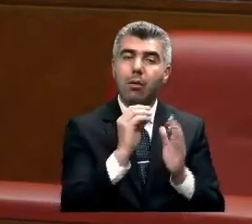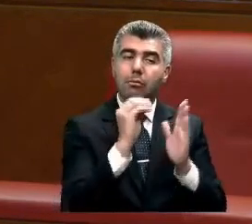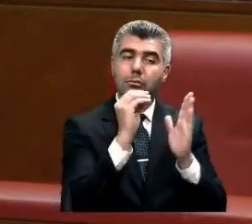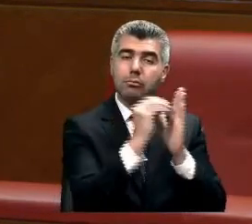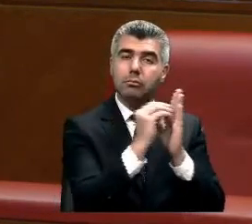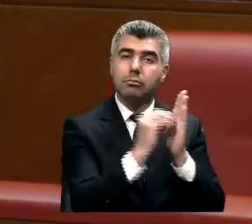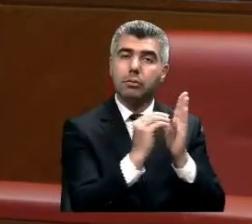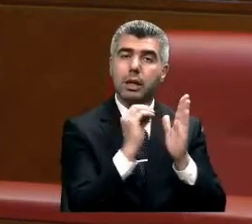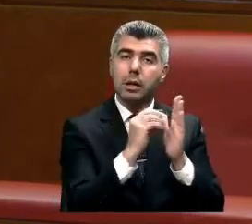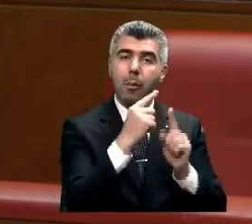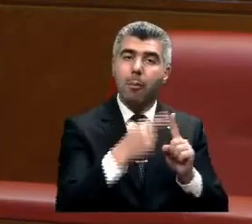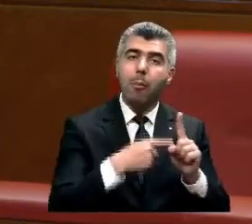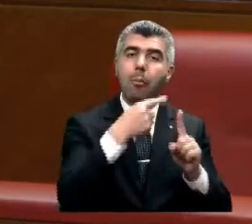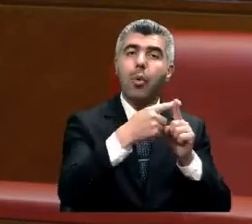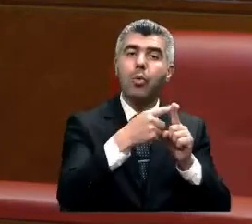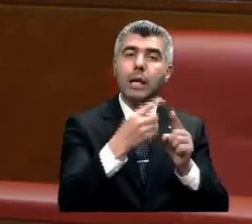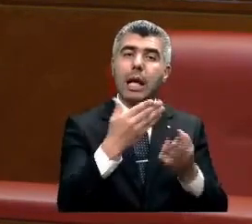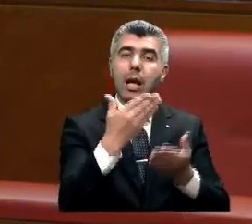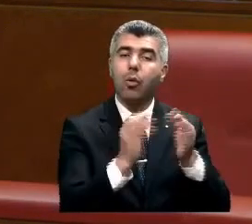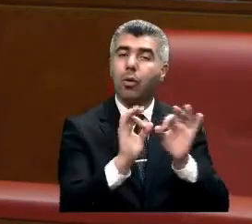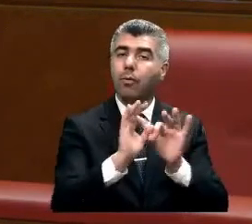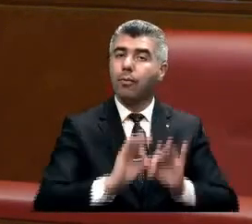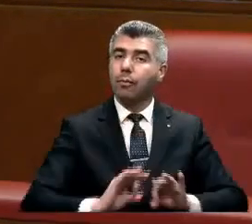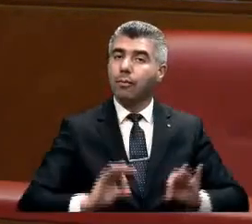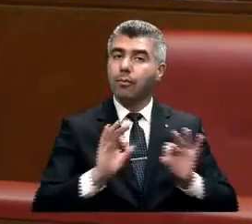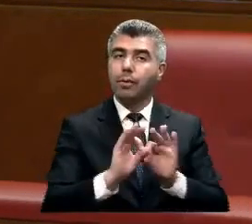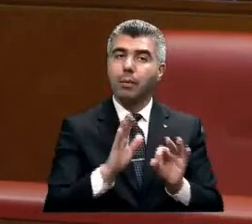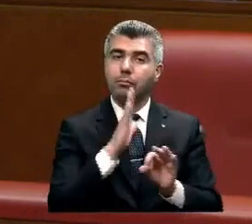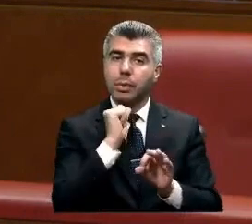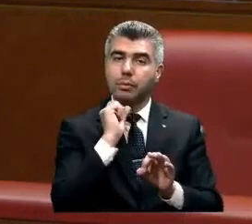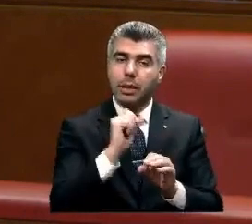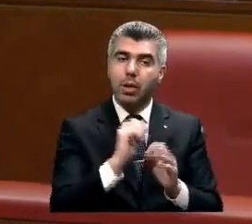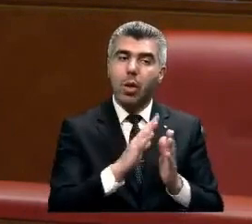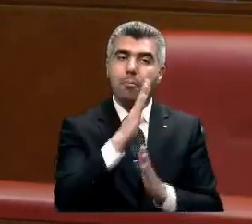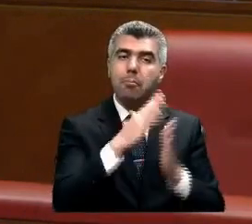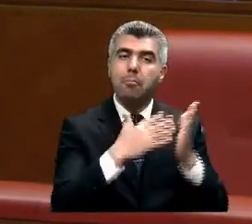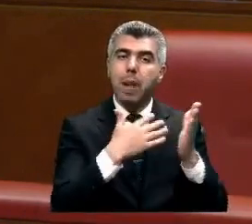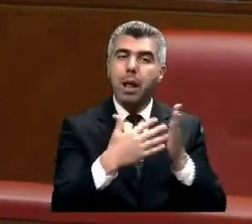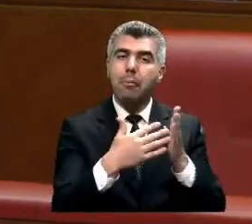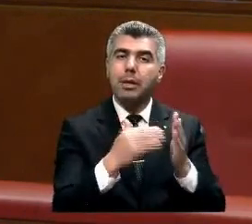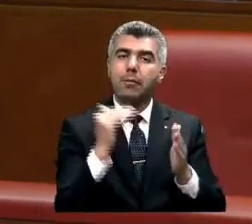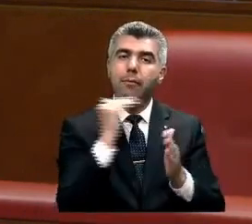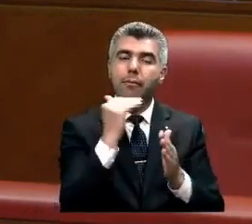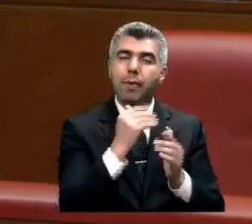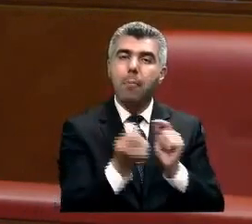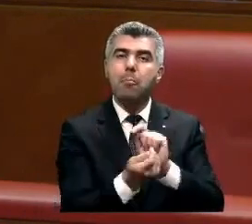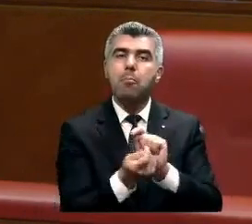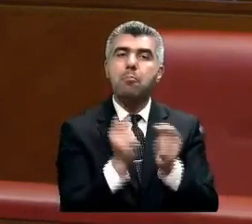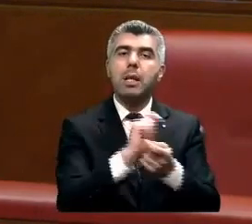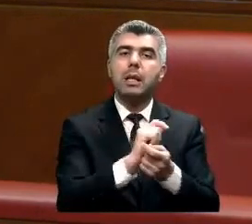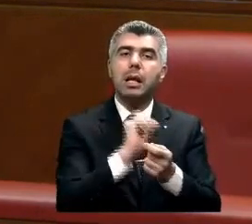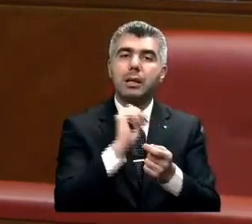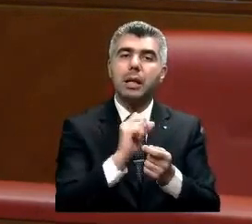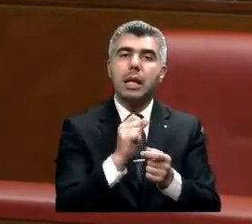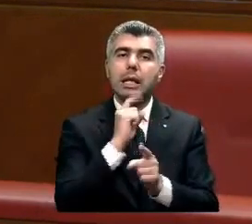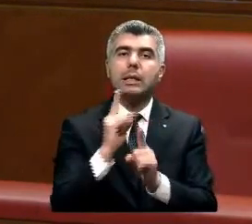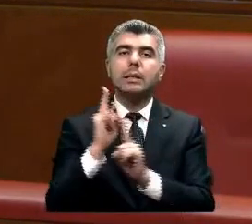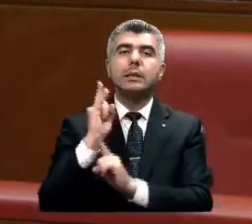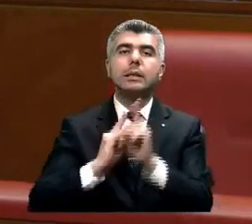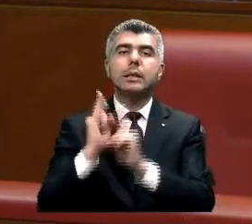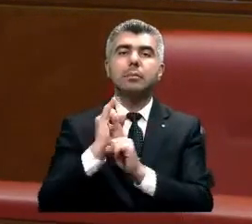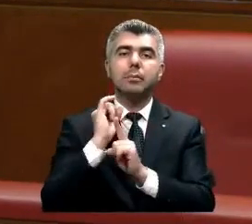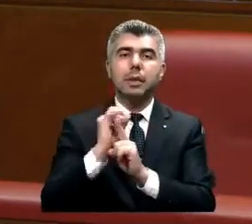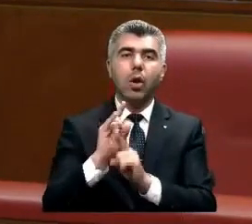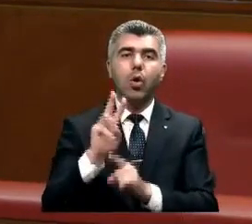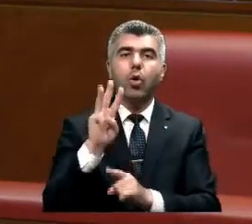الحد من الحموله الزائده وكذلك تسريع برنامج تجديد الحاضره بغلاف مالي سنوي قدره 250 مليون درهم